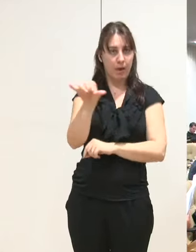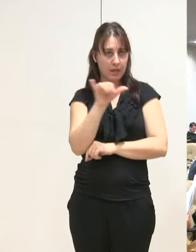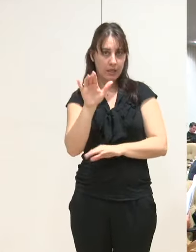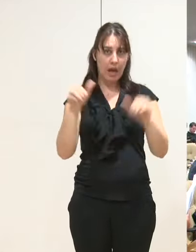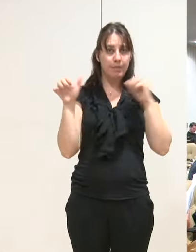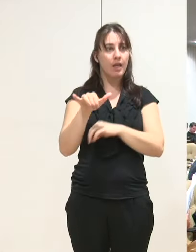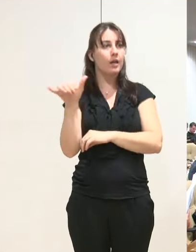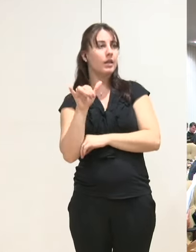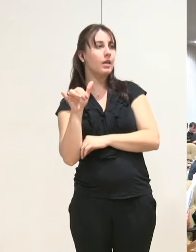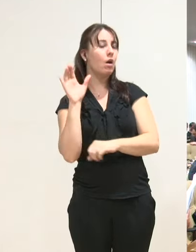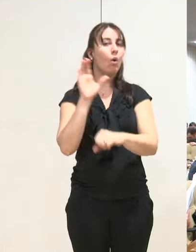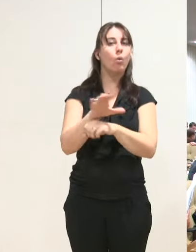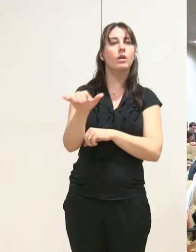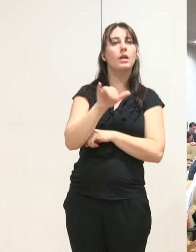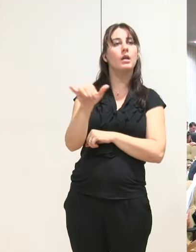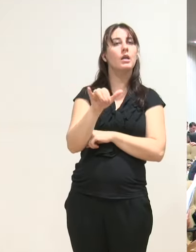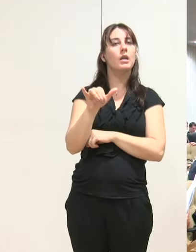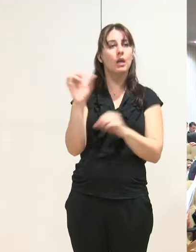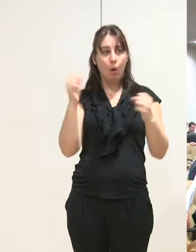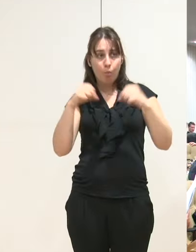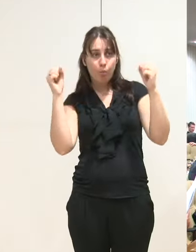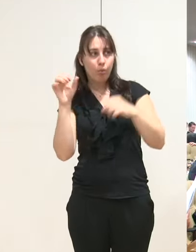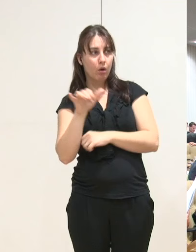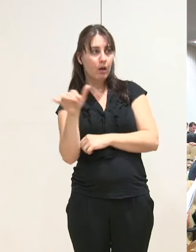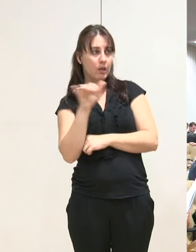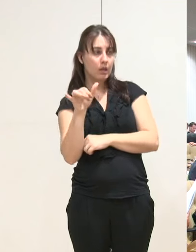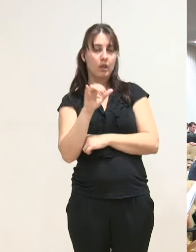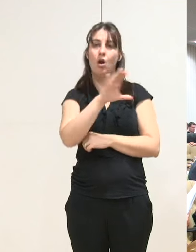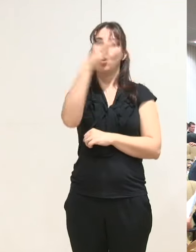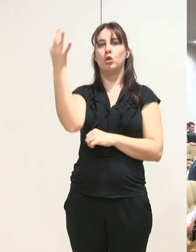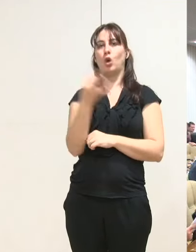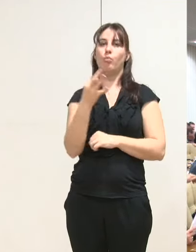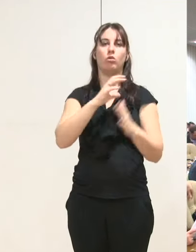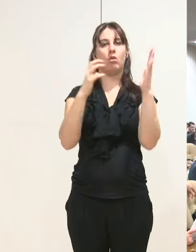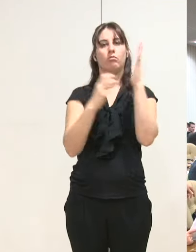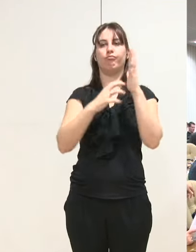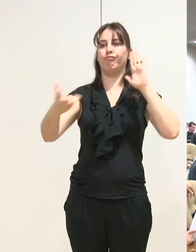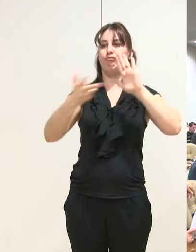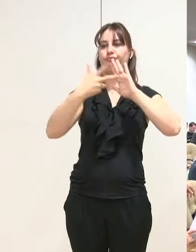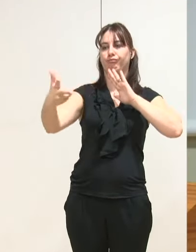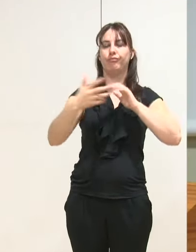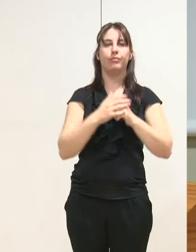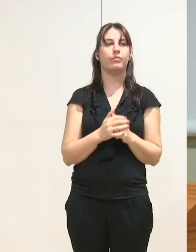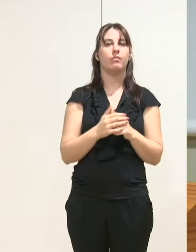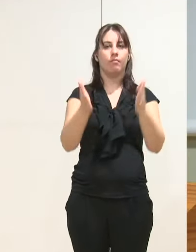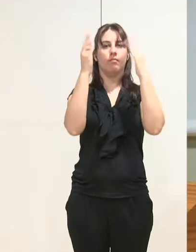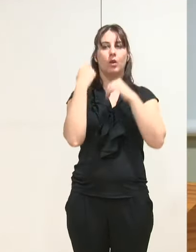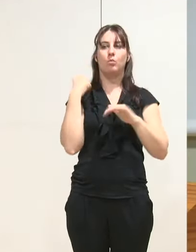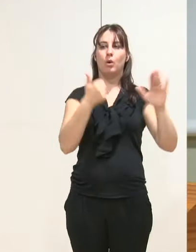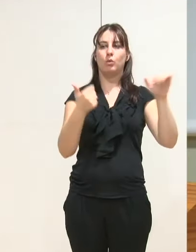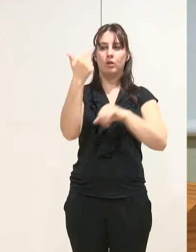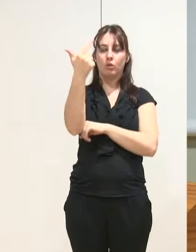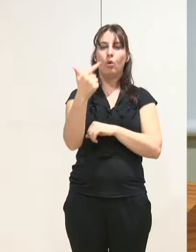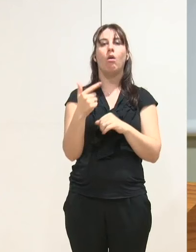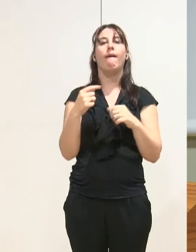s'abstient qui est contre qui est pour unanimité délibération adoptée la 62 sur des remises